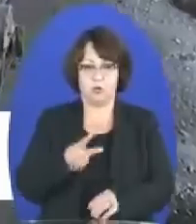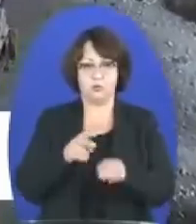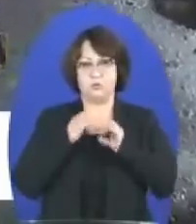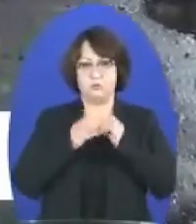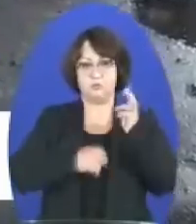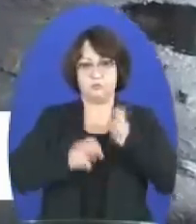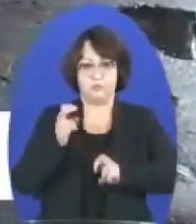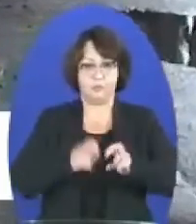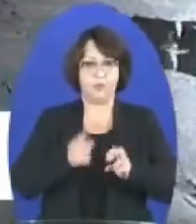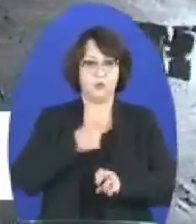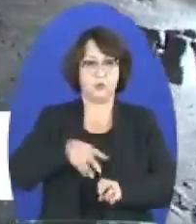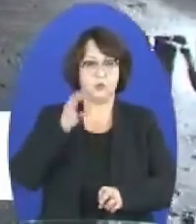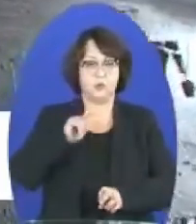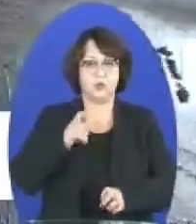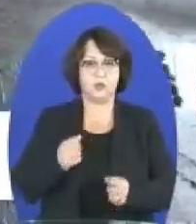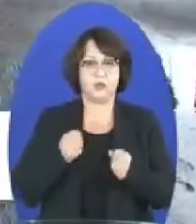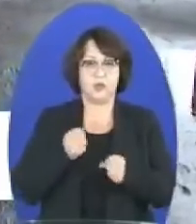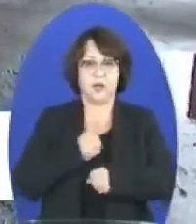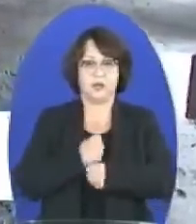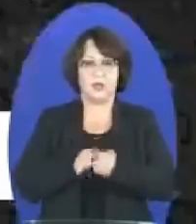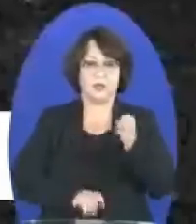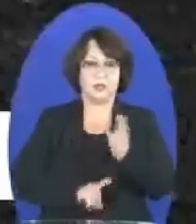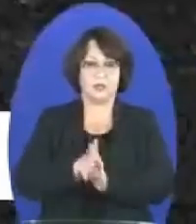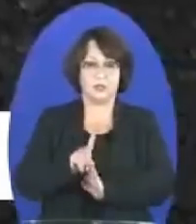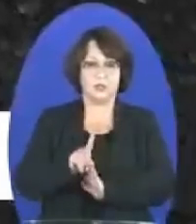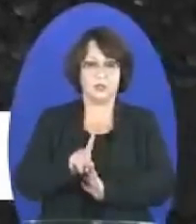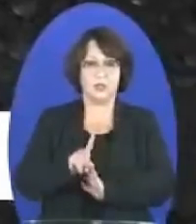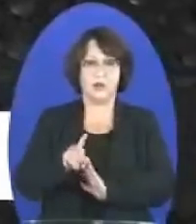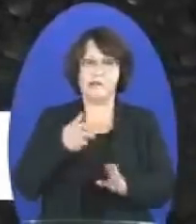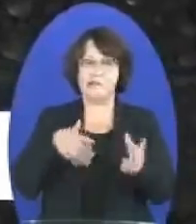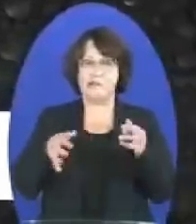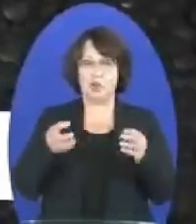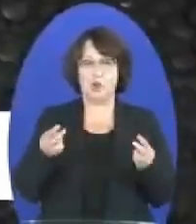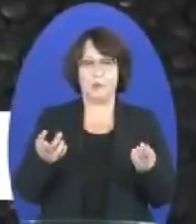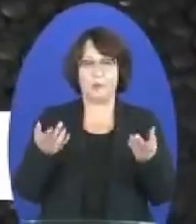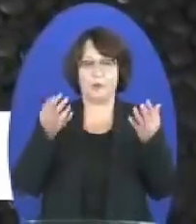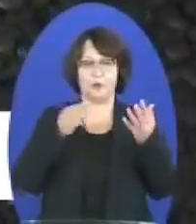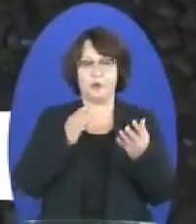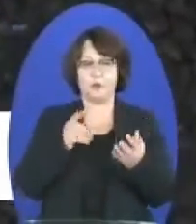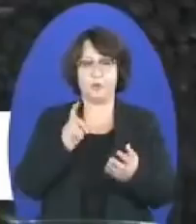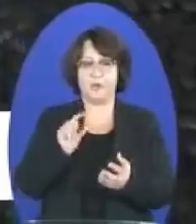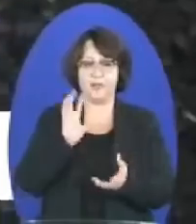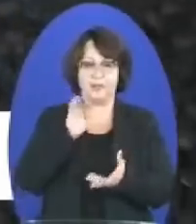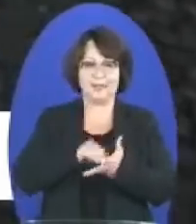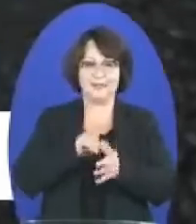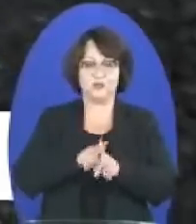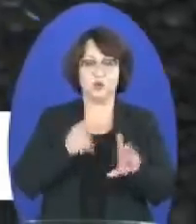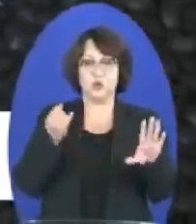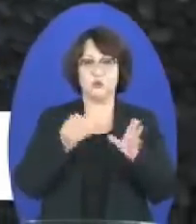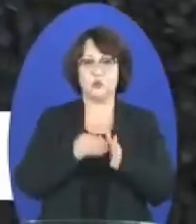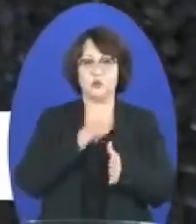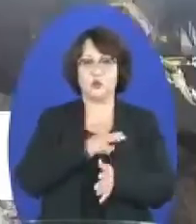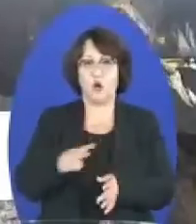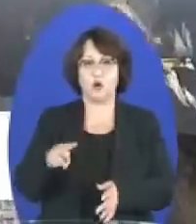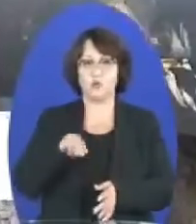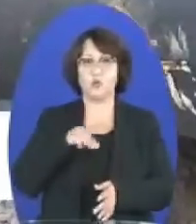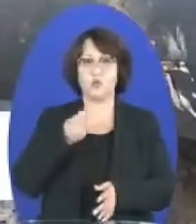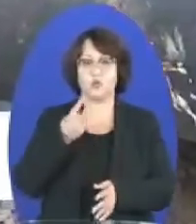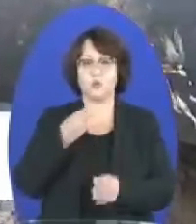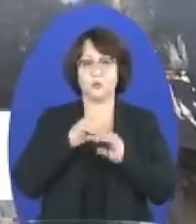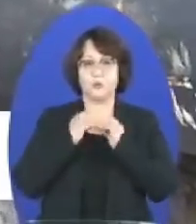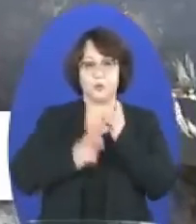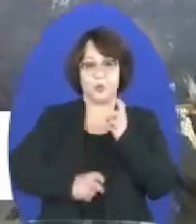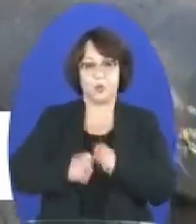төлөвчний үйлдвэр бүрэн хүчин чадлаараа ажиллаж эхэлснээр тортог бохирдол багтаа стандартад нийцэн 60,000 тонн төлөвш үйлдвэрлэж